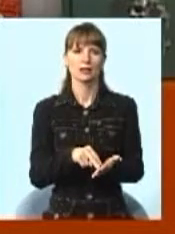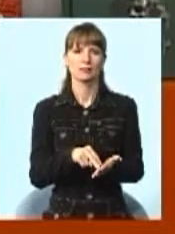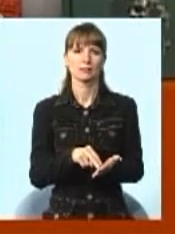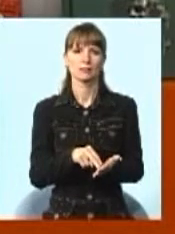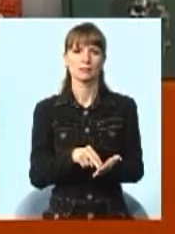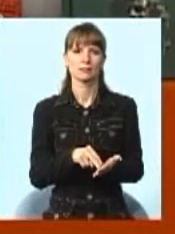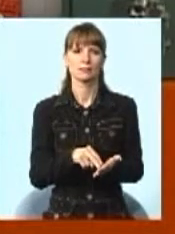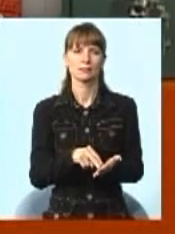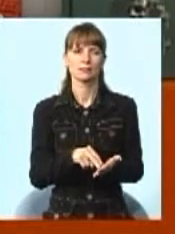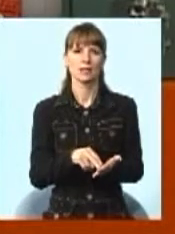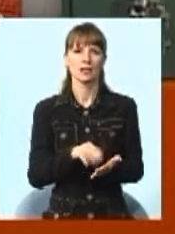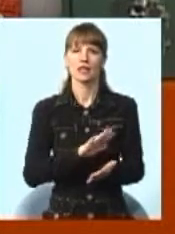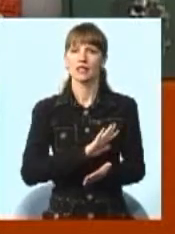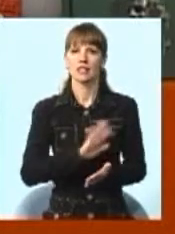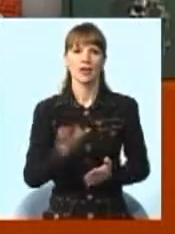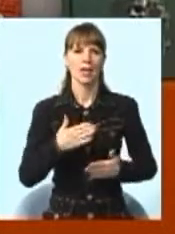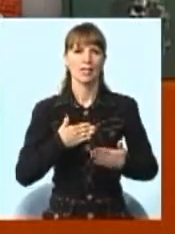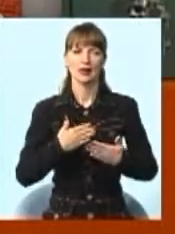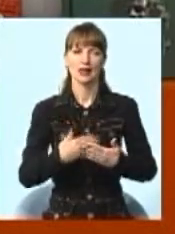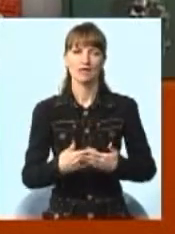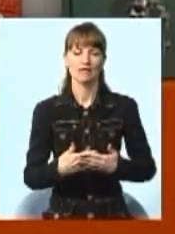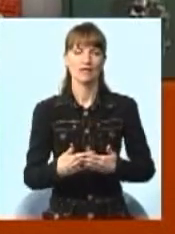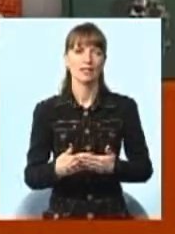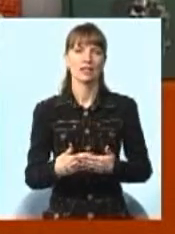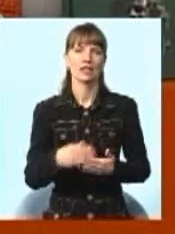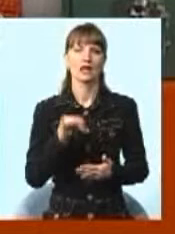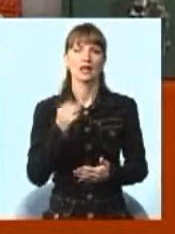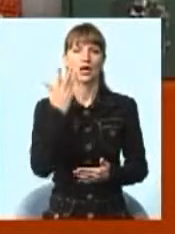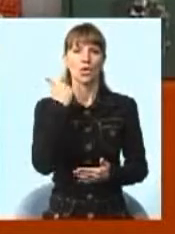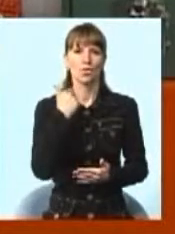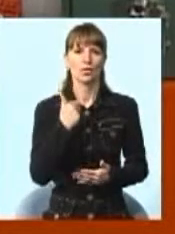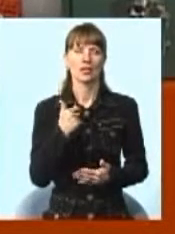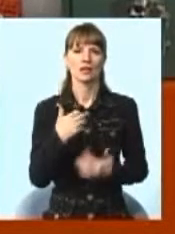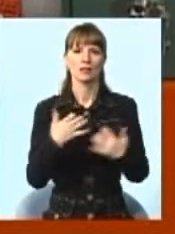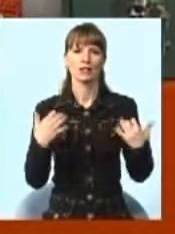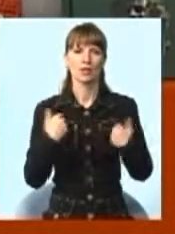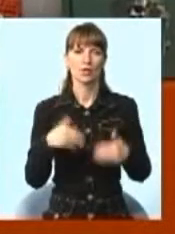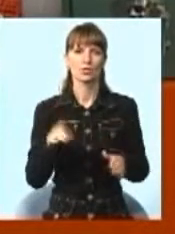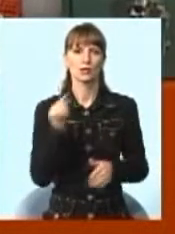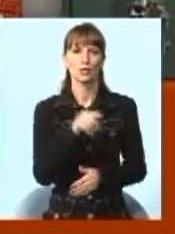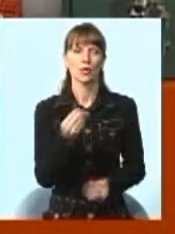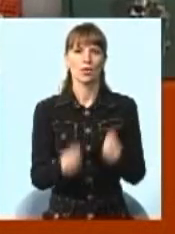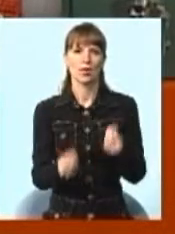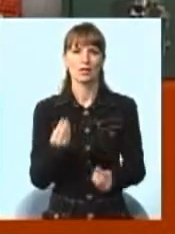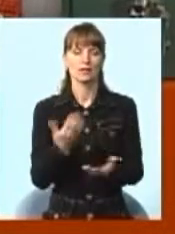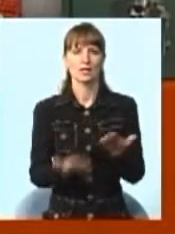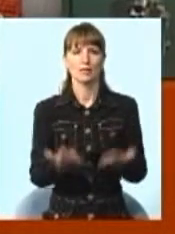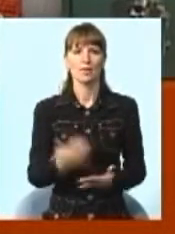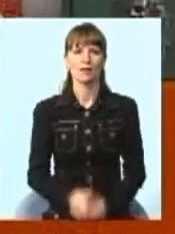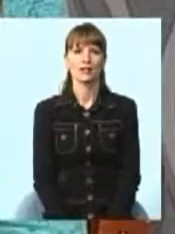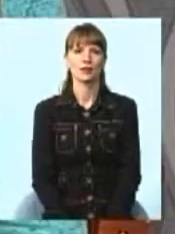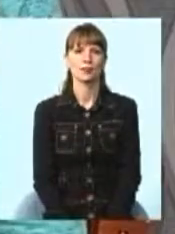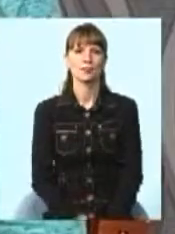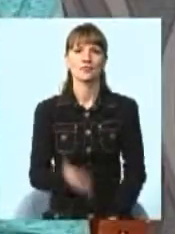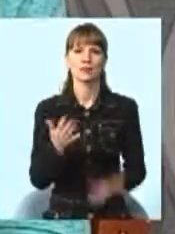дуже активною. Активною, так. І коли тваринка не хоче з тобою гратися, напевно.